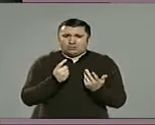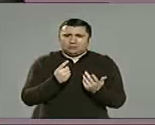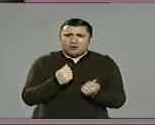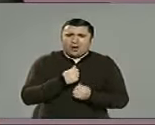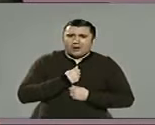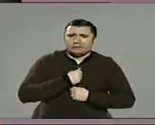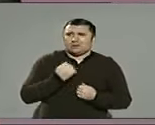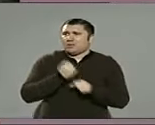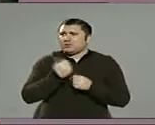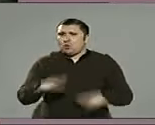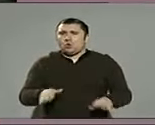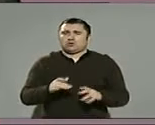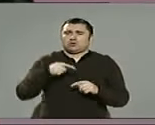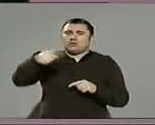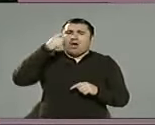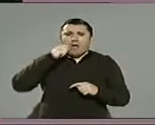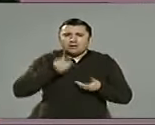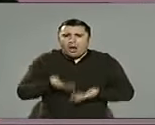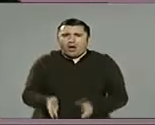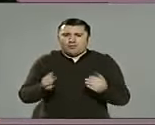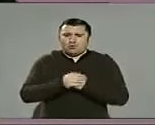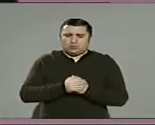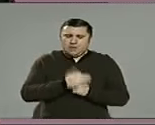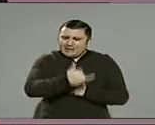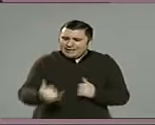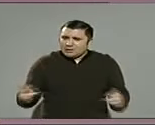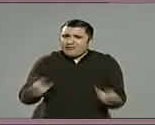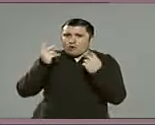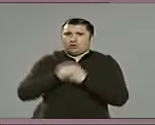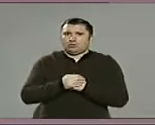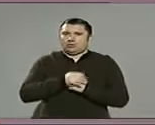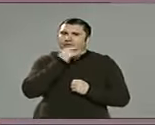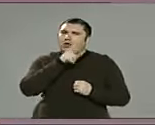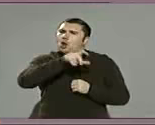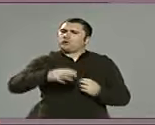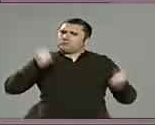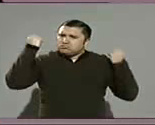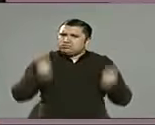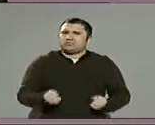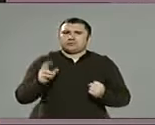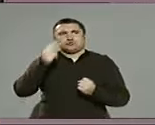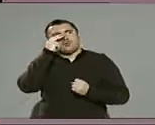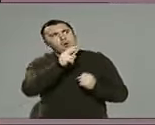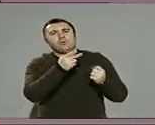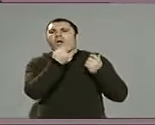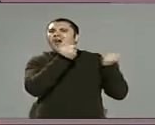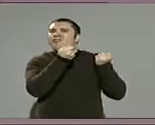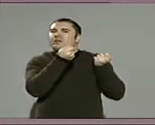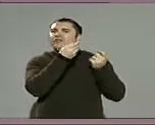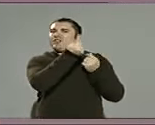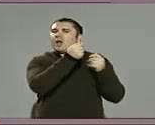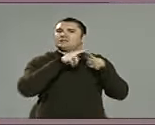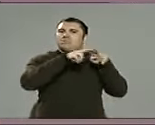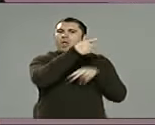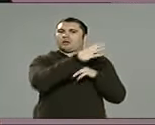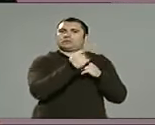Und die mangelnde Förderung von Kindern und auch um den wachsenden Zorn von Menschen, die mit ansehen müssen, wie Finanzmärkte regieren, statt die von